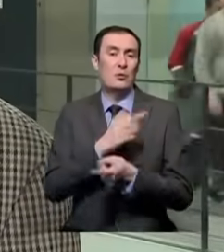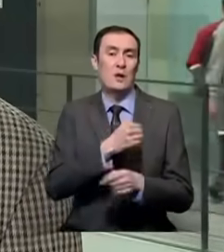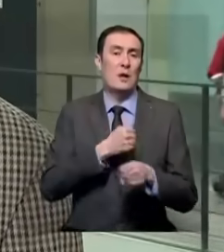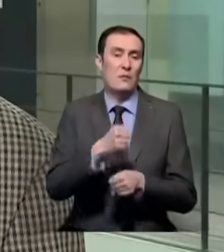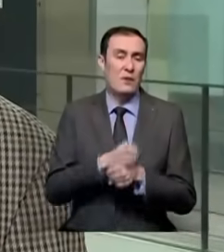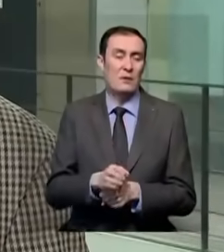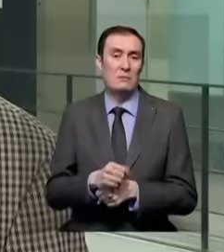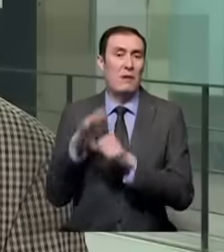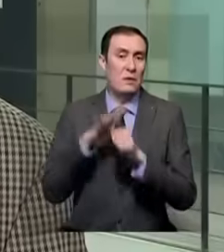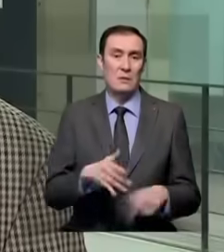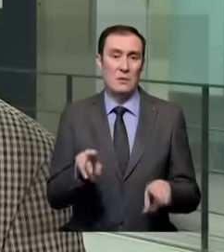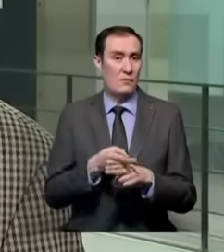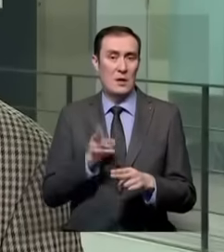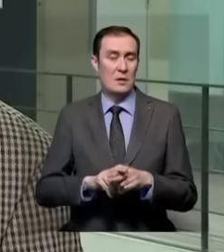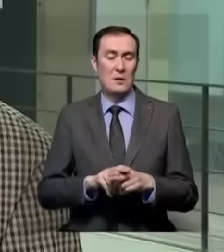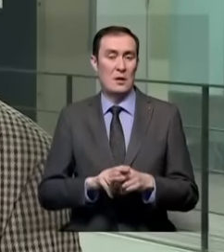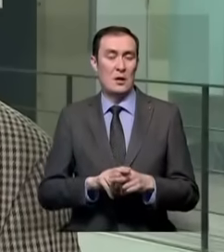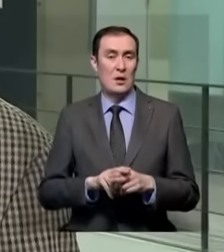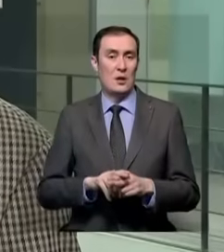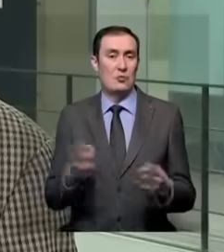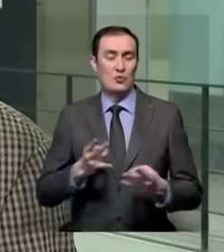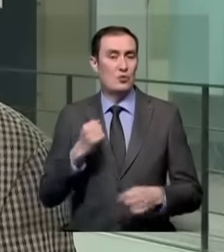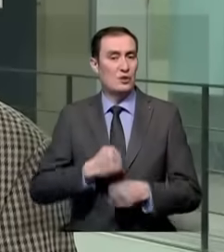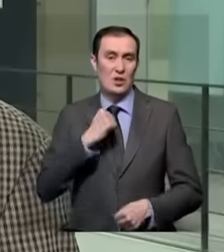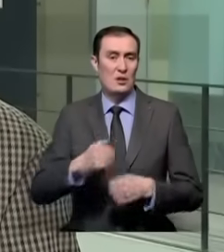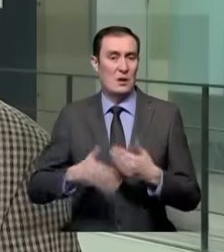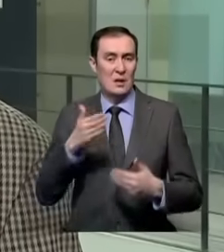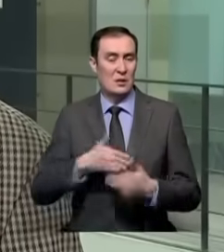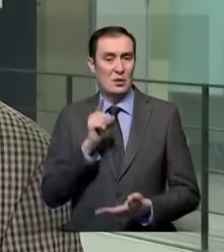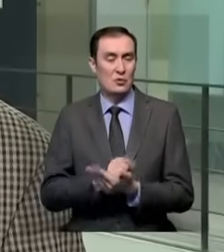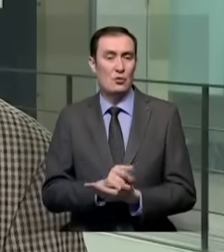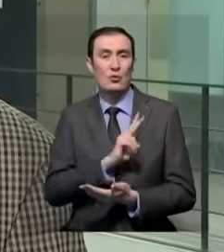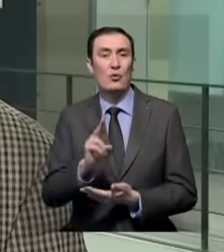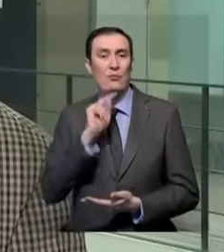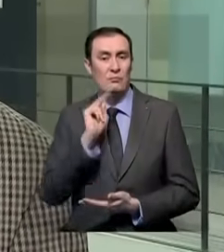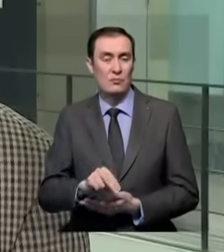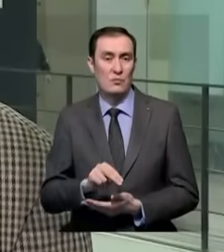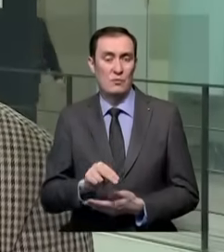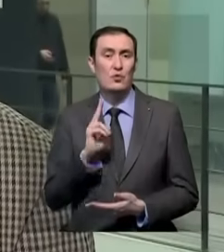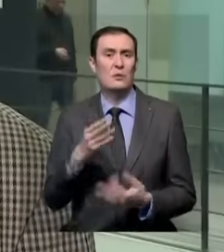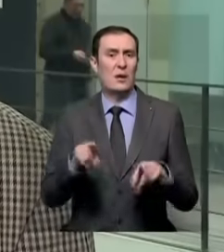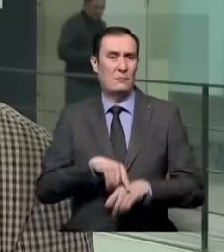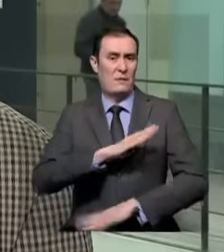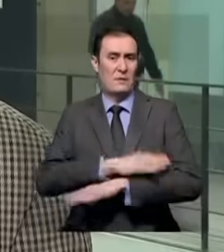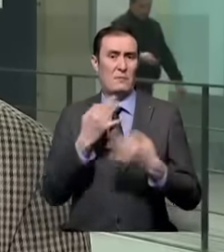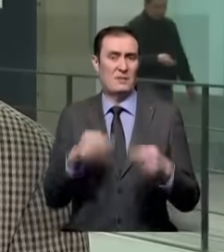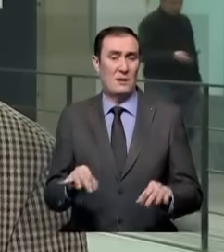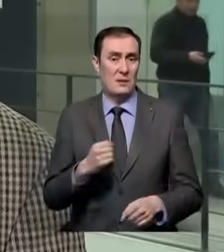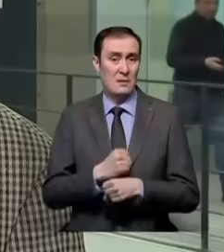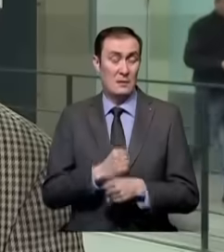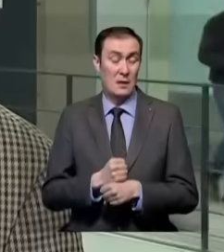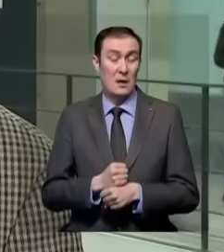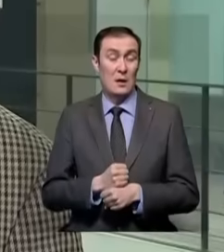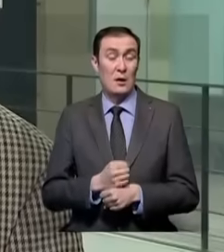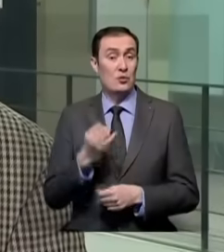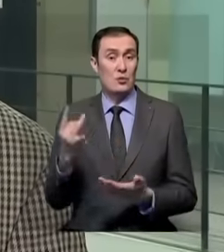избиение, давление. В этом отношении, мне кажется, даже нужно ужесточить наказание в отношении тех, кто вообще позволяет себе такие вещи, да? Потому что,